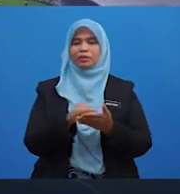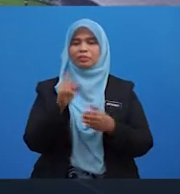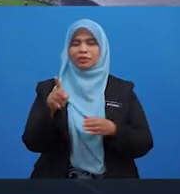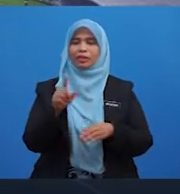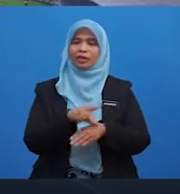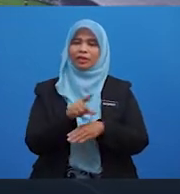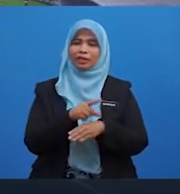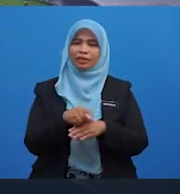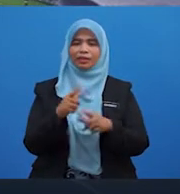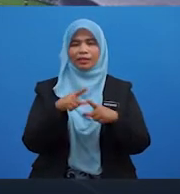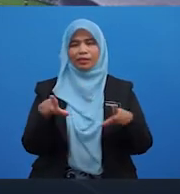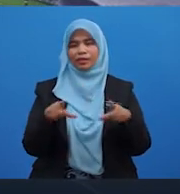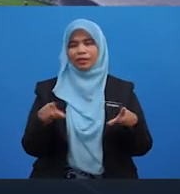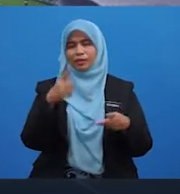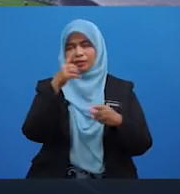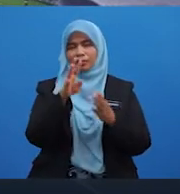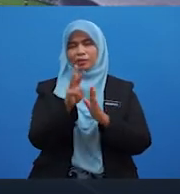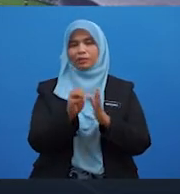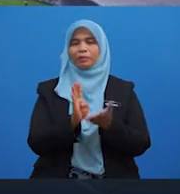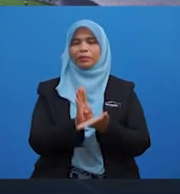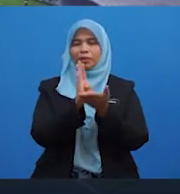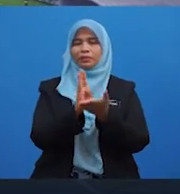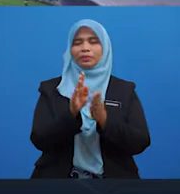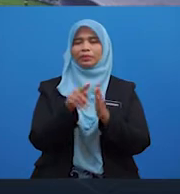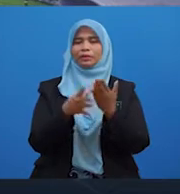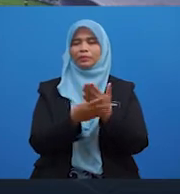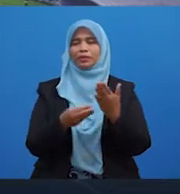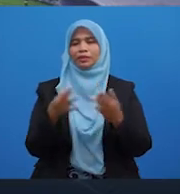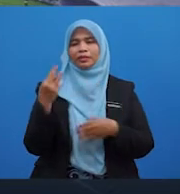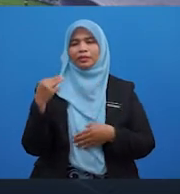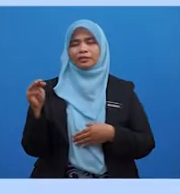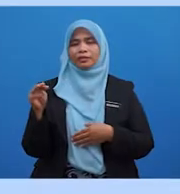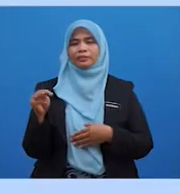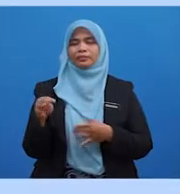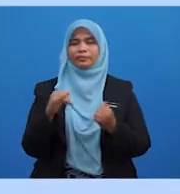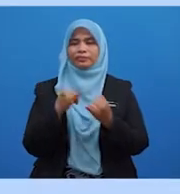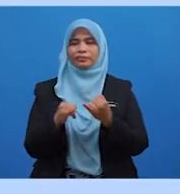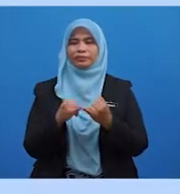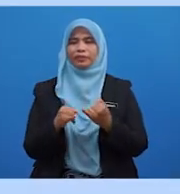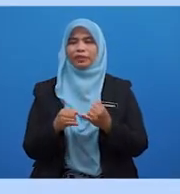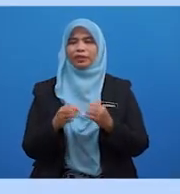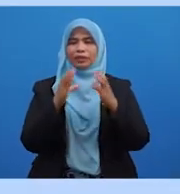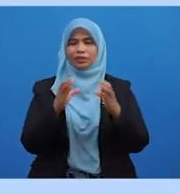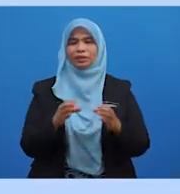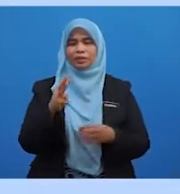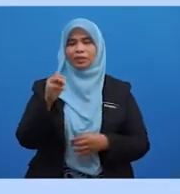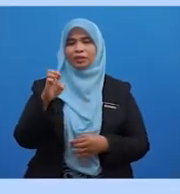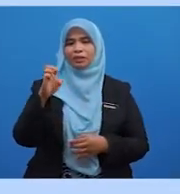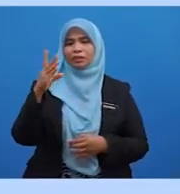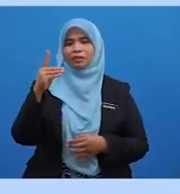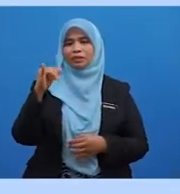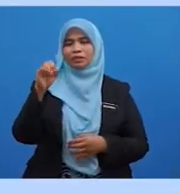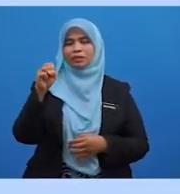teknik psikologi yang lain dalam membantu meningkatkan kemahiran mereka. Dan akhir sekali ialah teknik